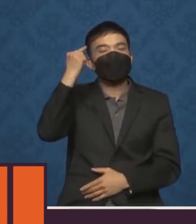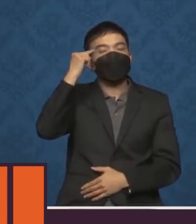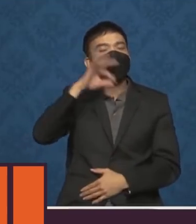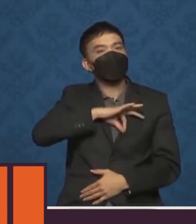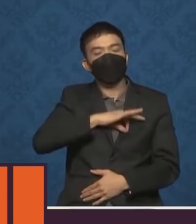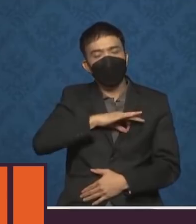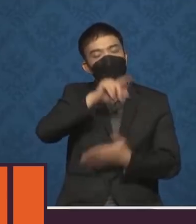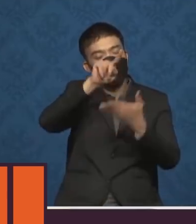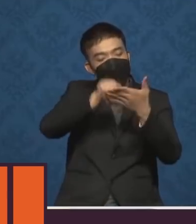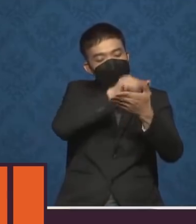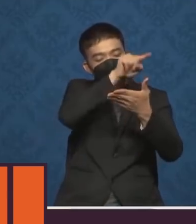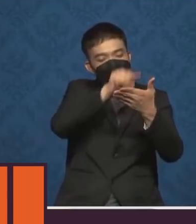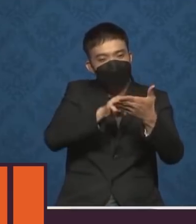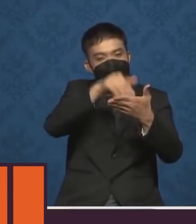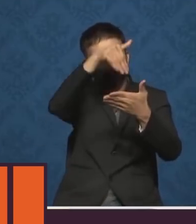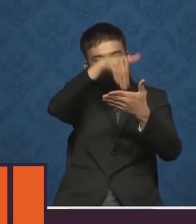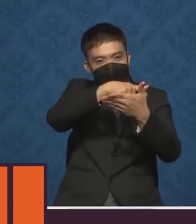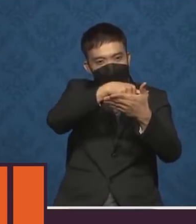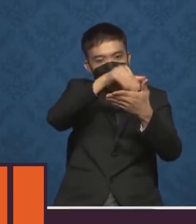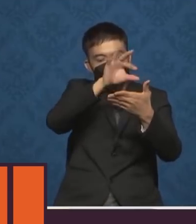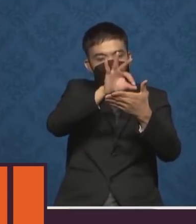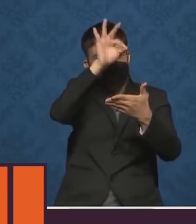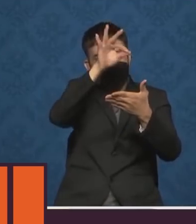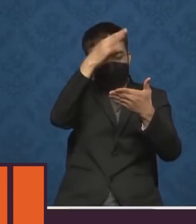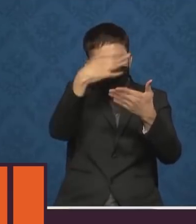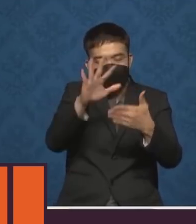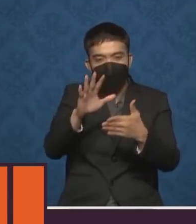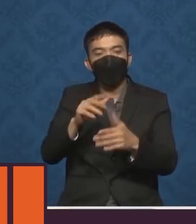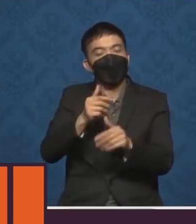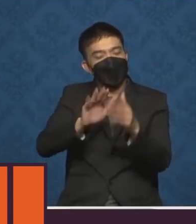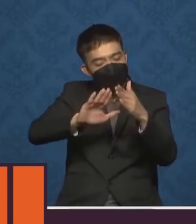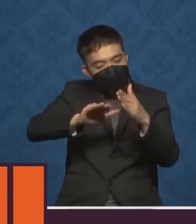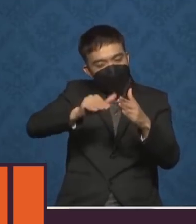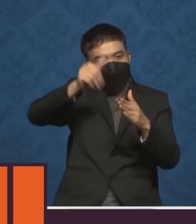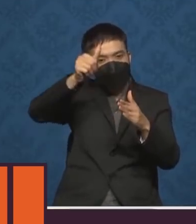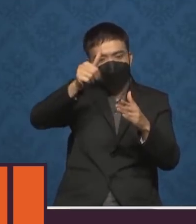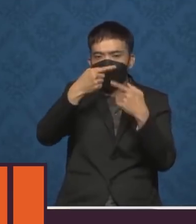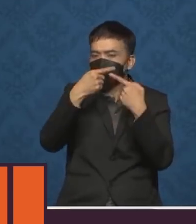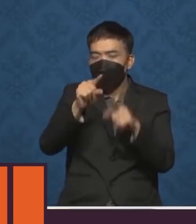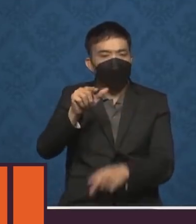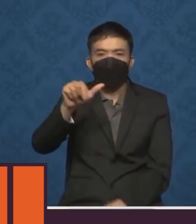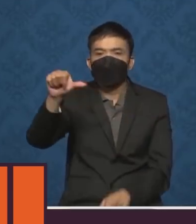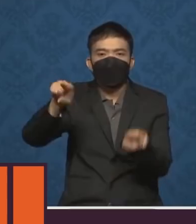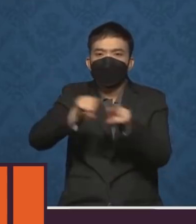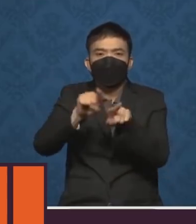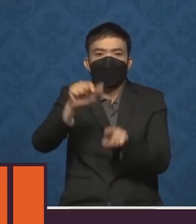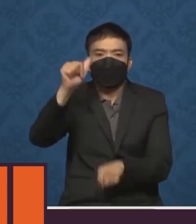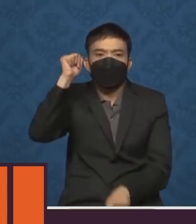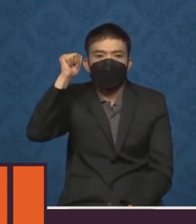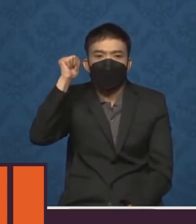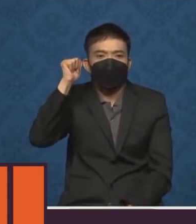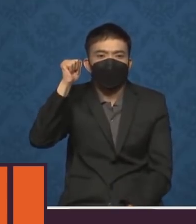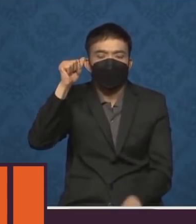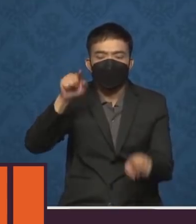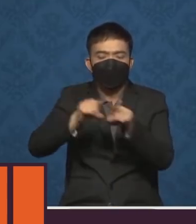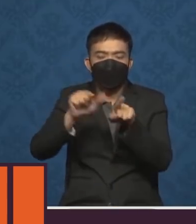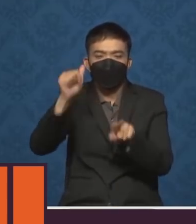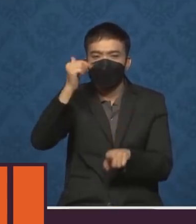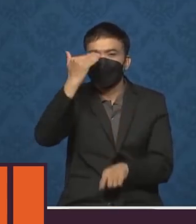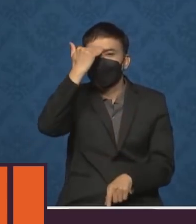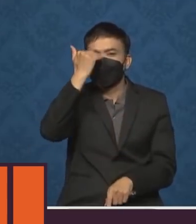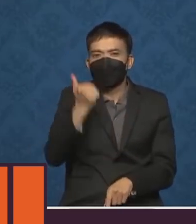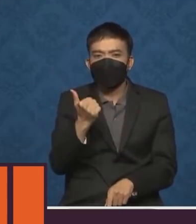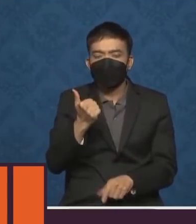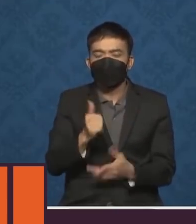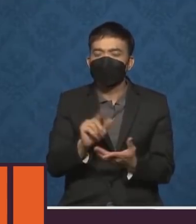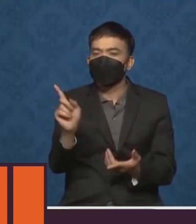ในปี2562แต่ปรากฏว่าตอนนี้สถานการณ์ไม่ได้ดีขึ้นเลยครับเราเห็นชัดเจนว่าในตอน